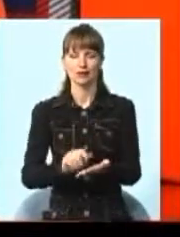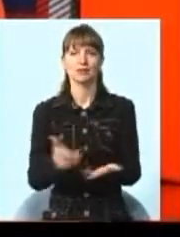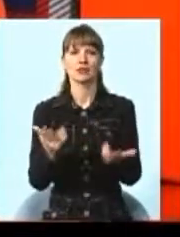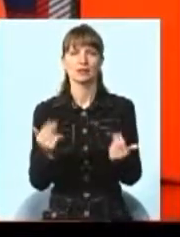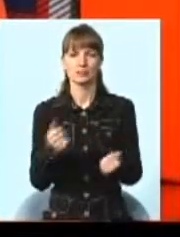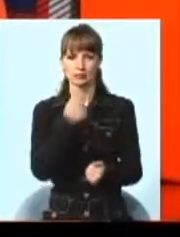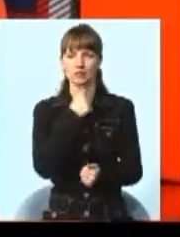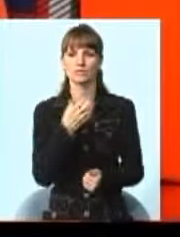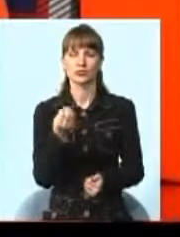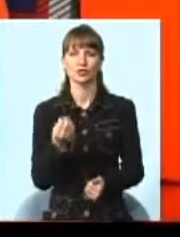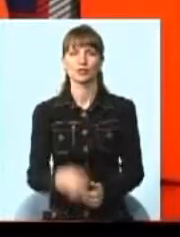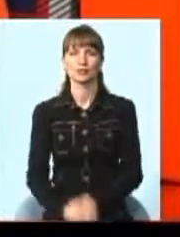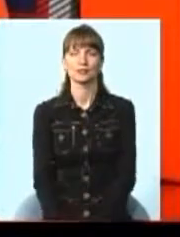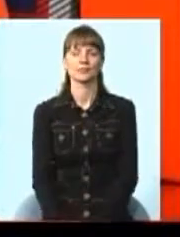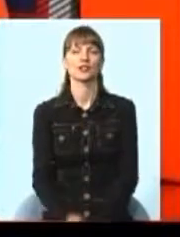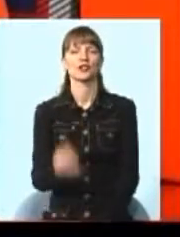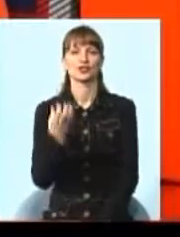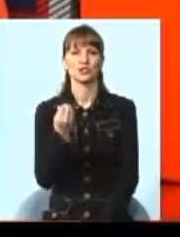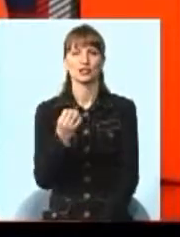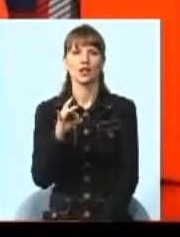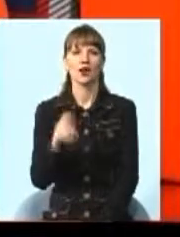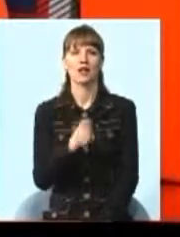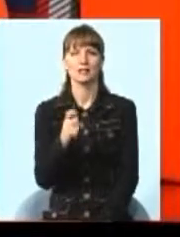Спробуємо ще раз. Так. І ще раз.